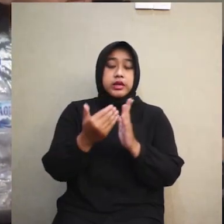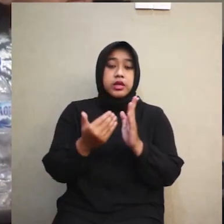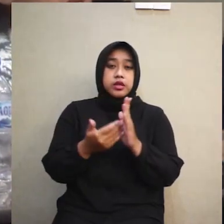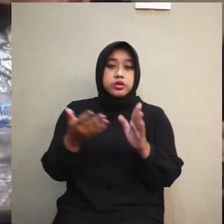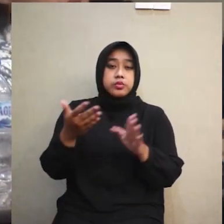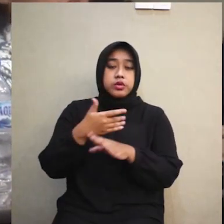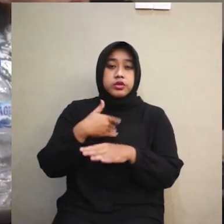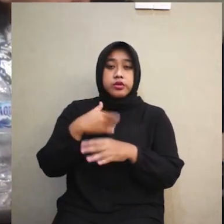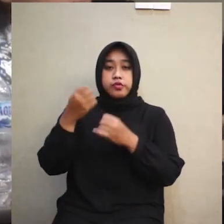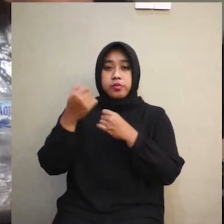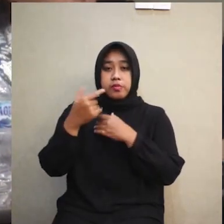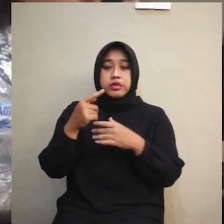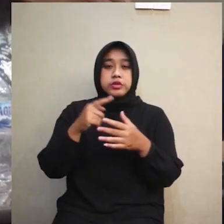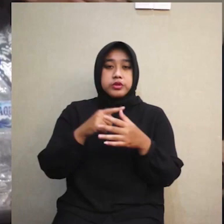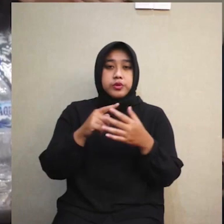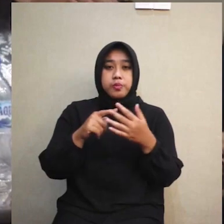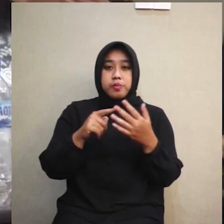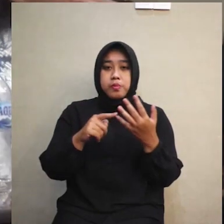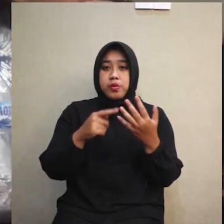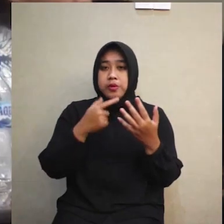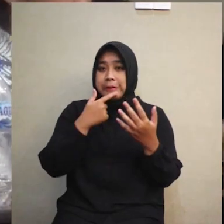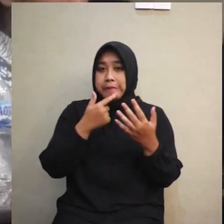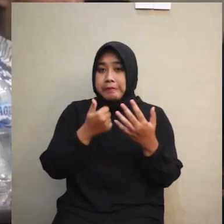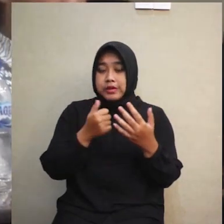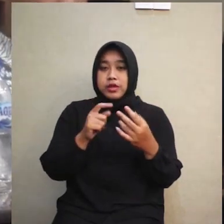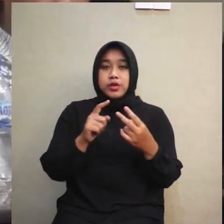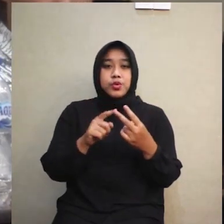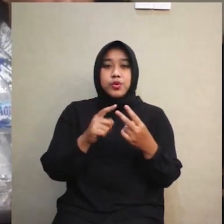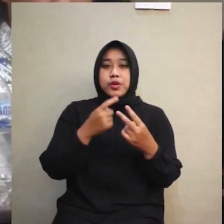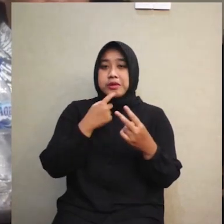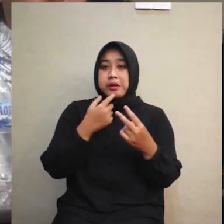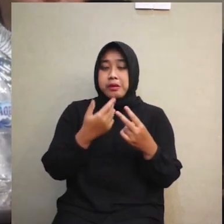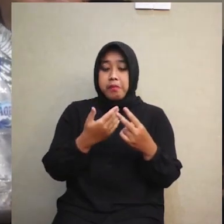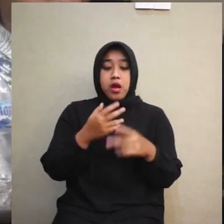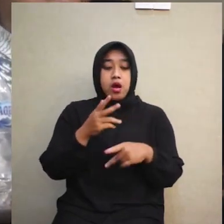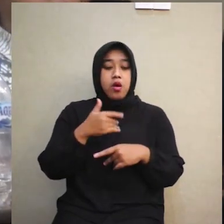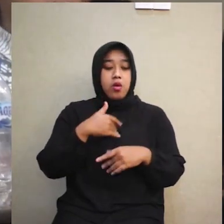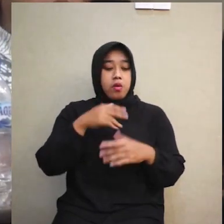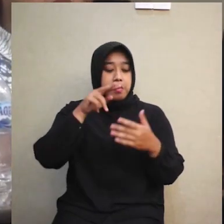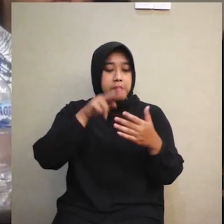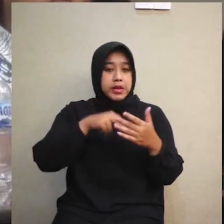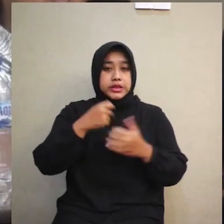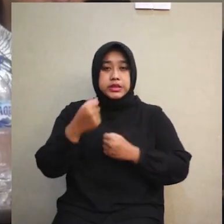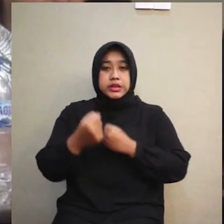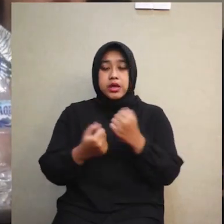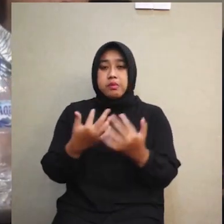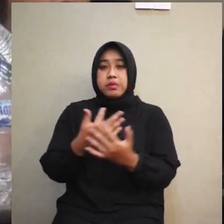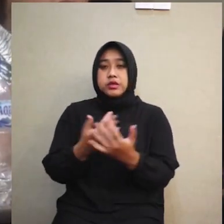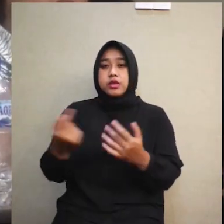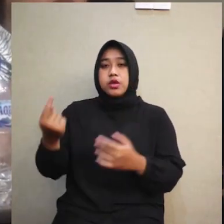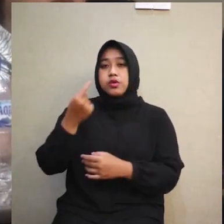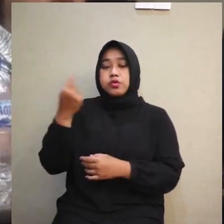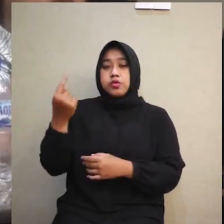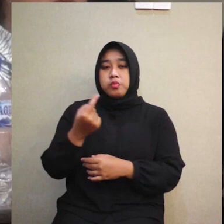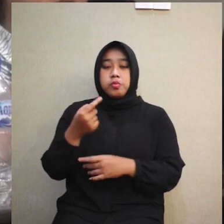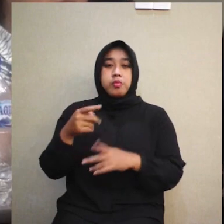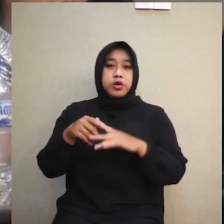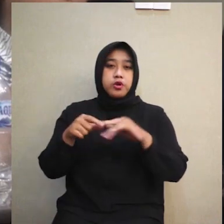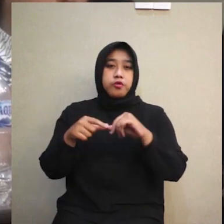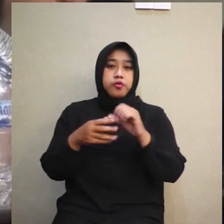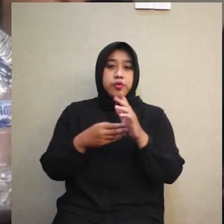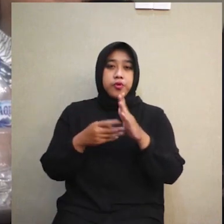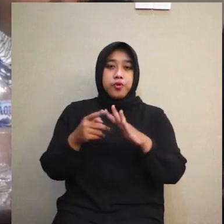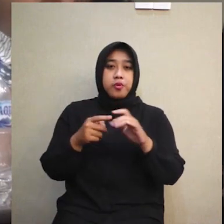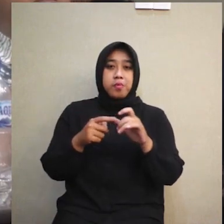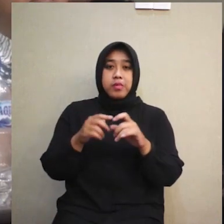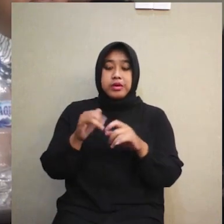itu yang menjadi poin penting itu yang pertama yang kedua kalau kita membaca gerakan masyarakat sipil sejak reformasi kan sebetulnya